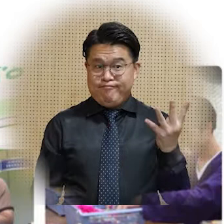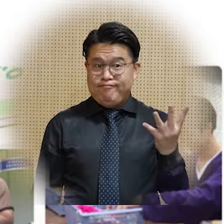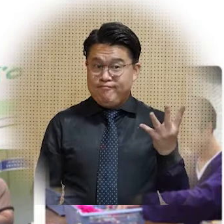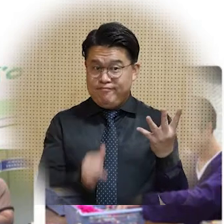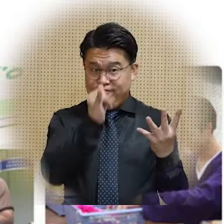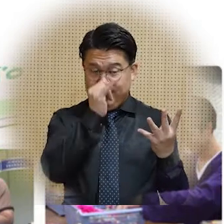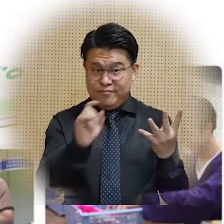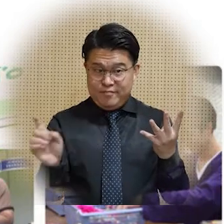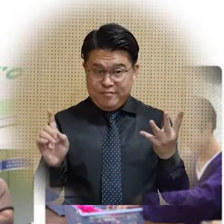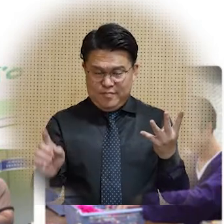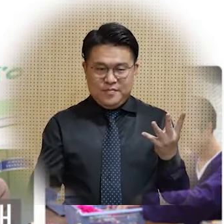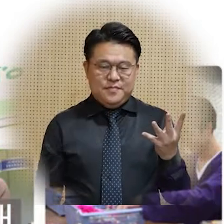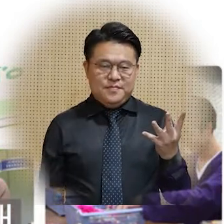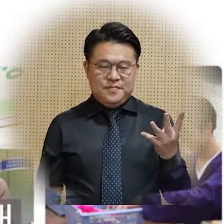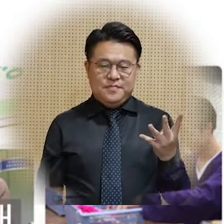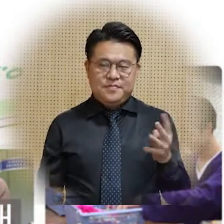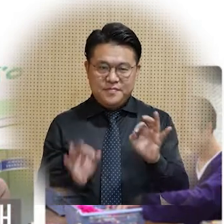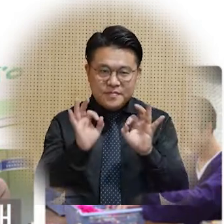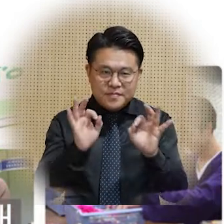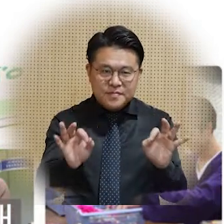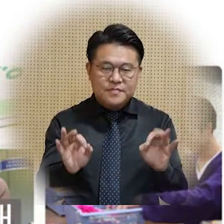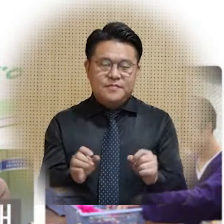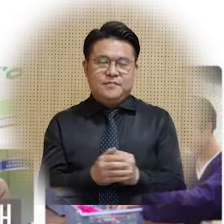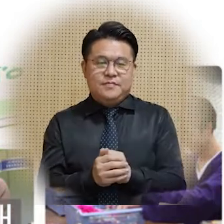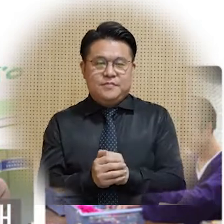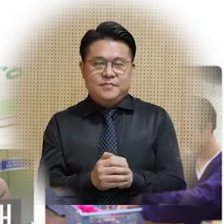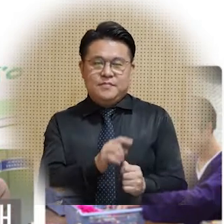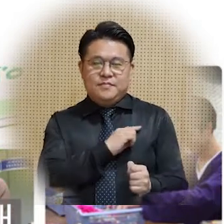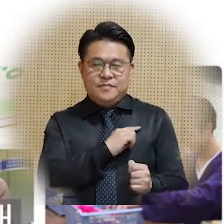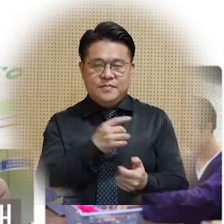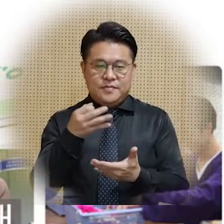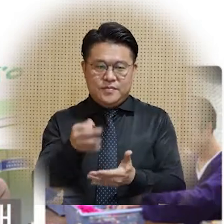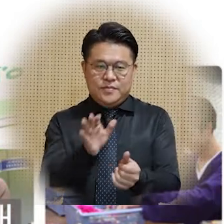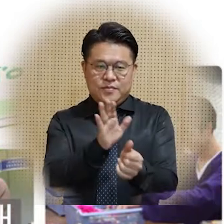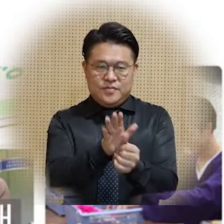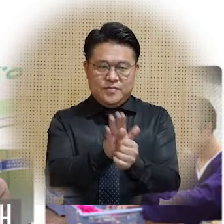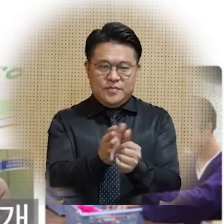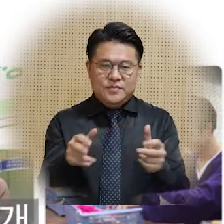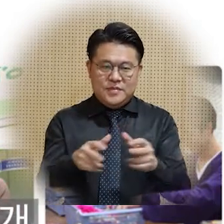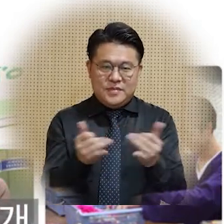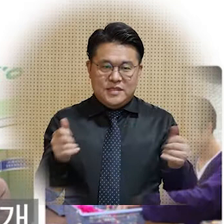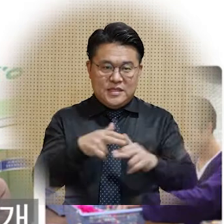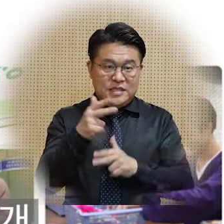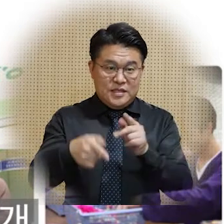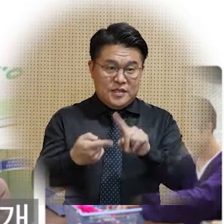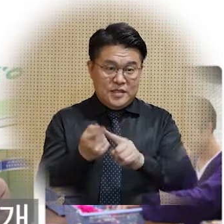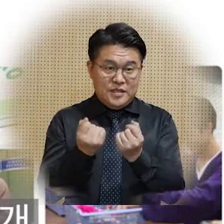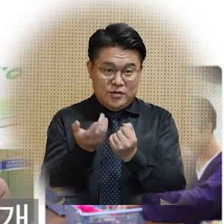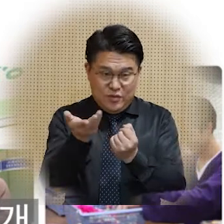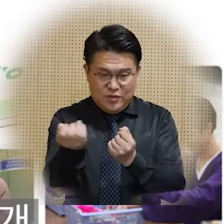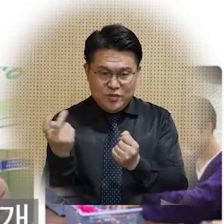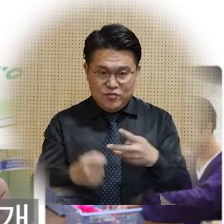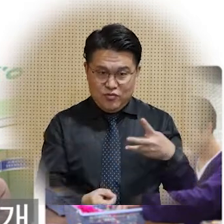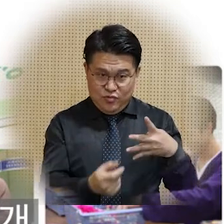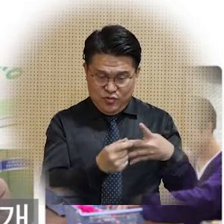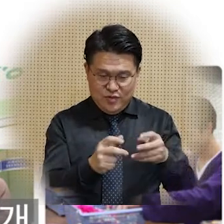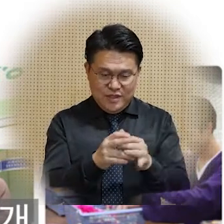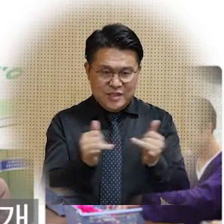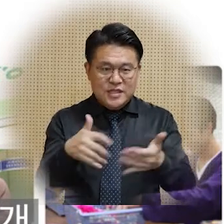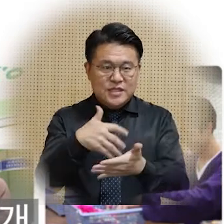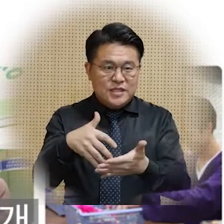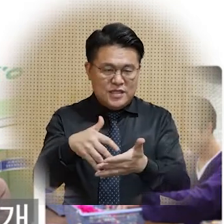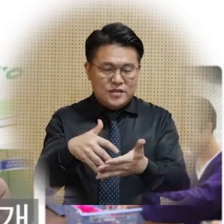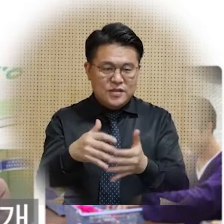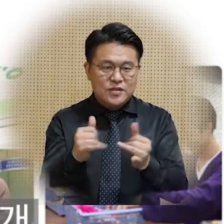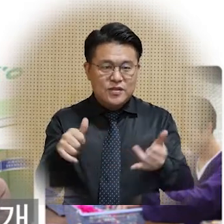나눠서 소개를 해드리려고 하는데요. 가장 먼저 재정지원 장애인 일자리 사업에 대한 소개, 두 번째로는 장애 인구와 관련된